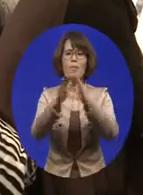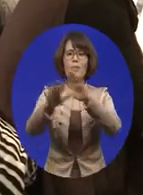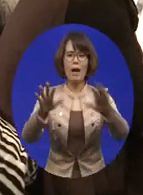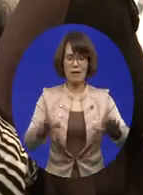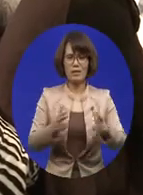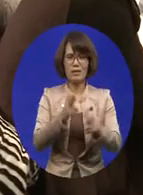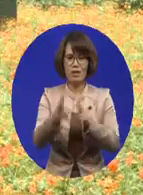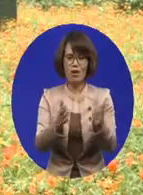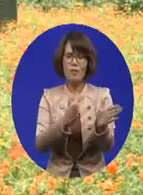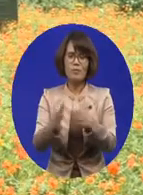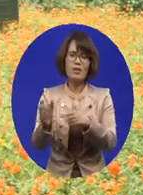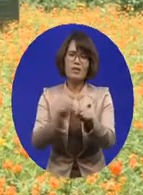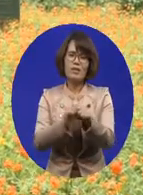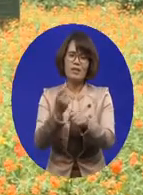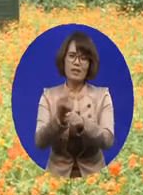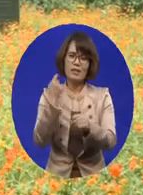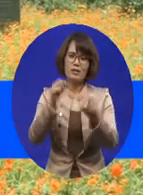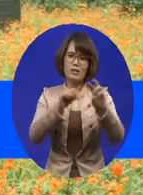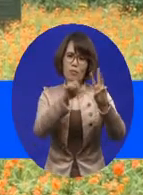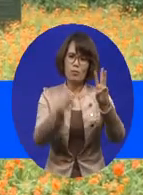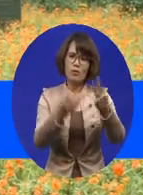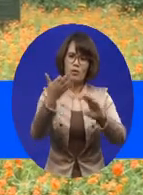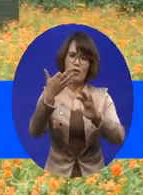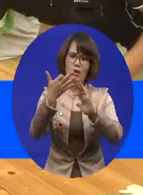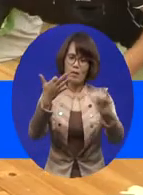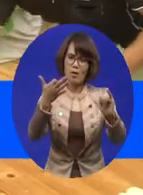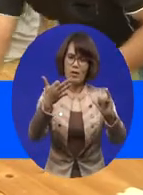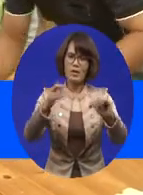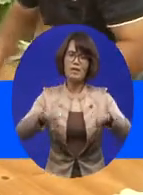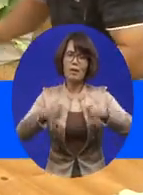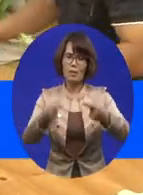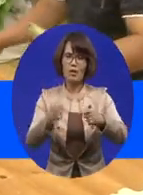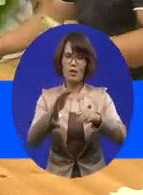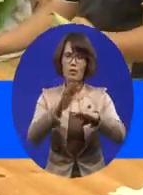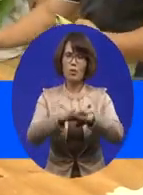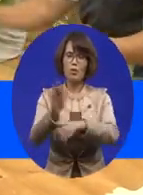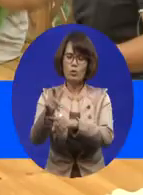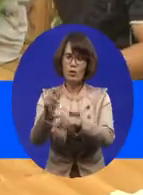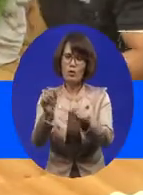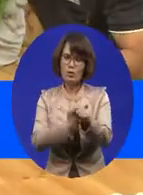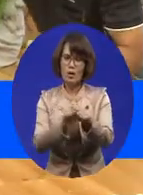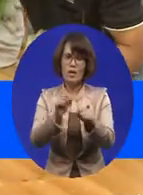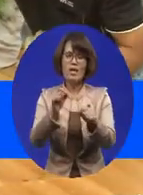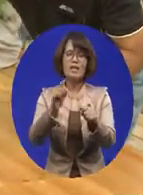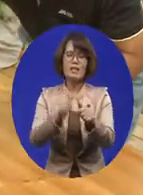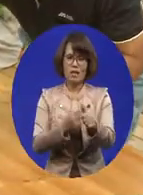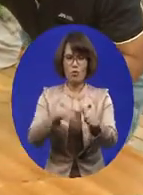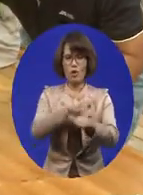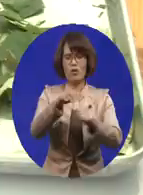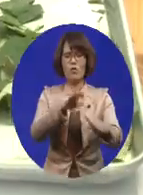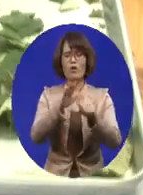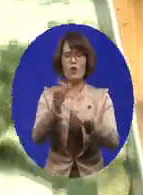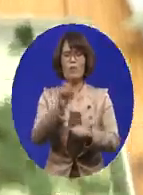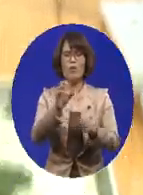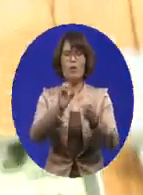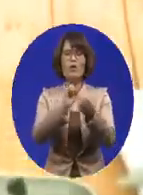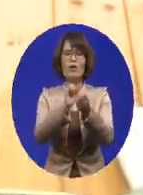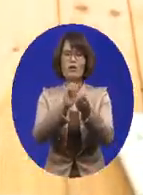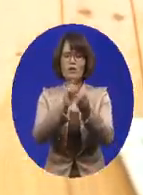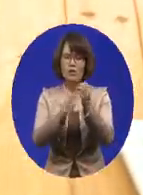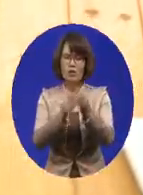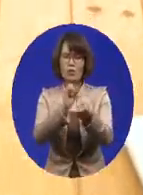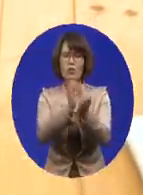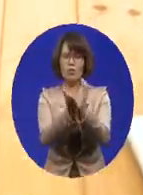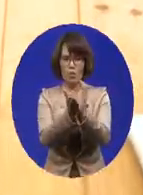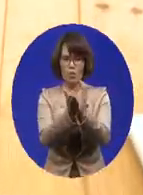마을 기업. 특히 작년 3월부터 14명의 마을 주민이 동참해 농촌마을 특유의 자연 환경을 활용한